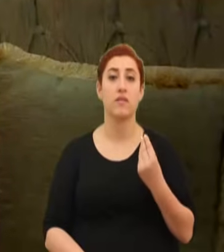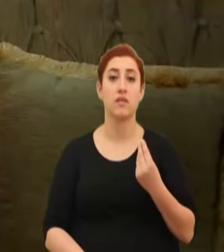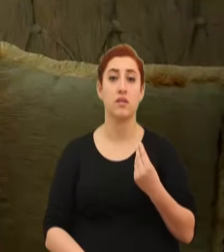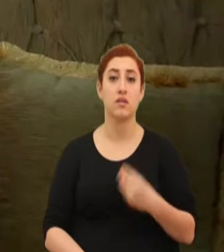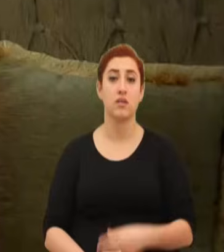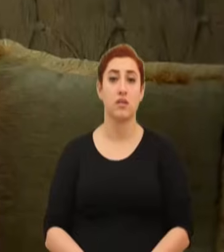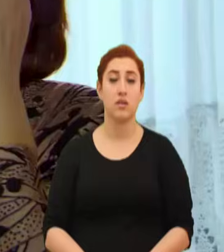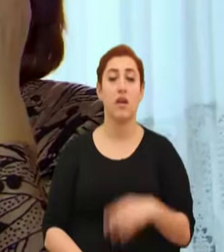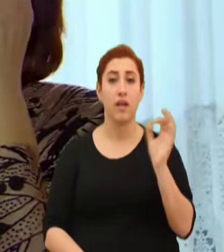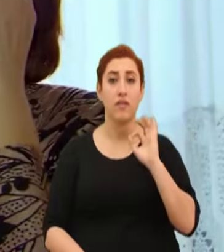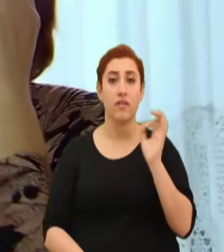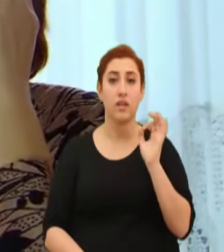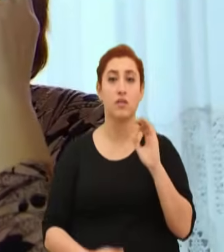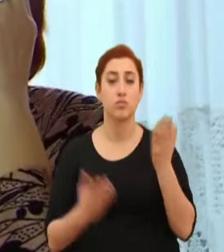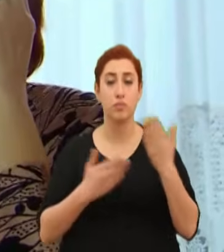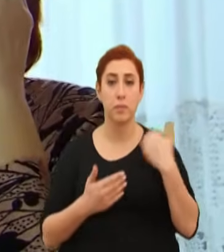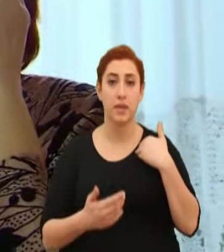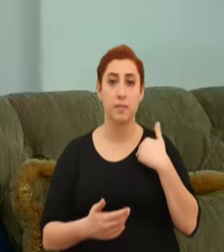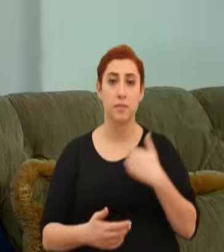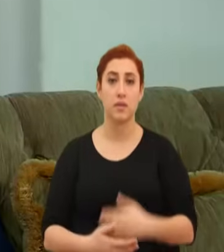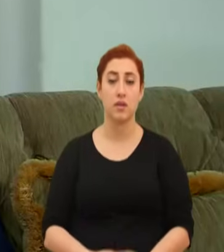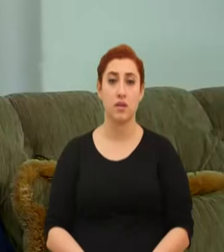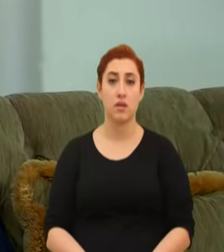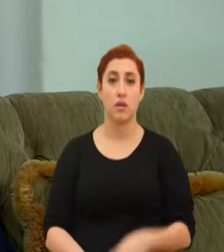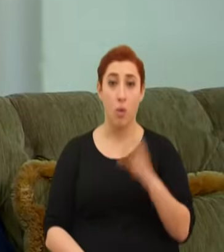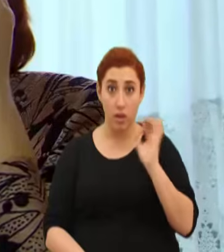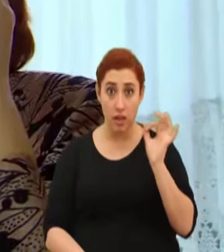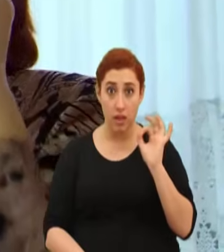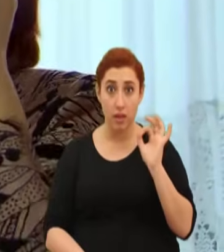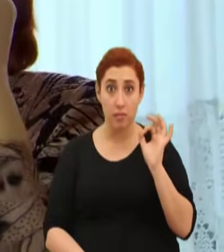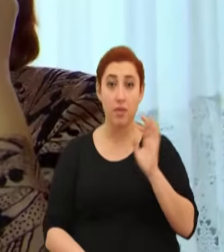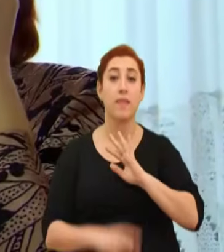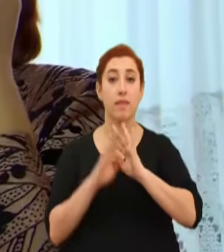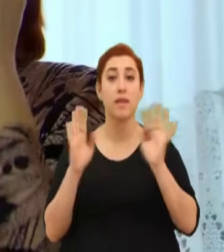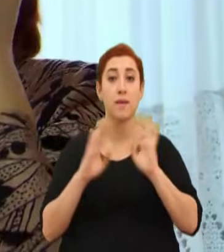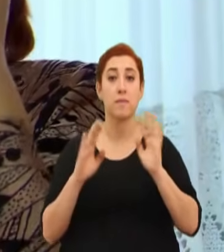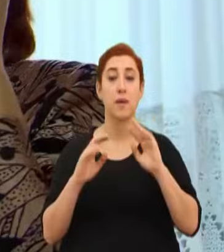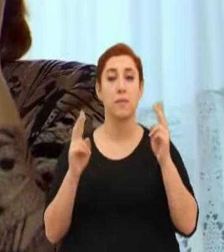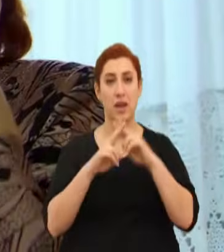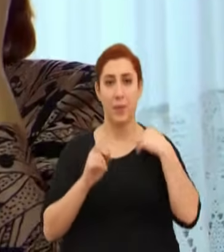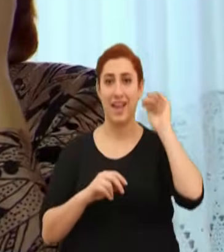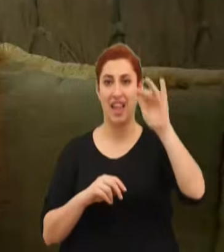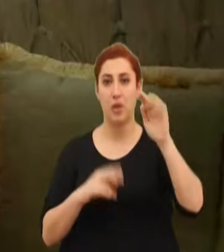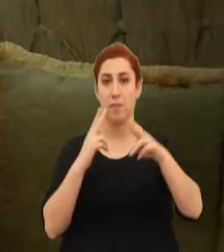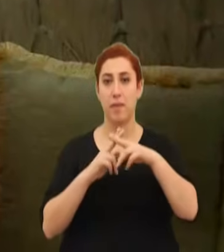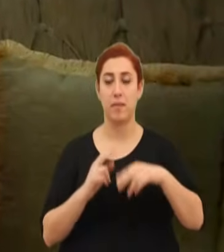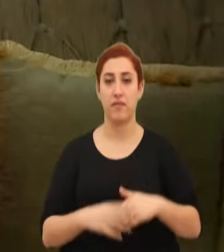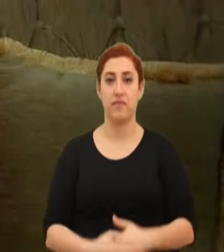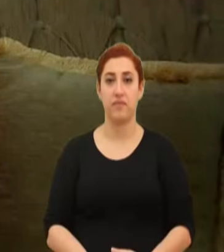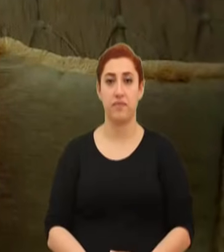Efendim. Evet. Buyurun benim. Öyle mi? Tamam. Karakola gelirim hemen.